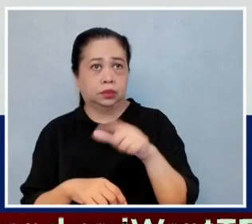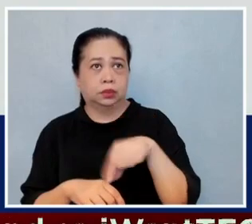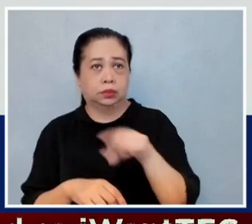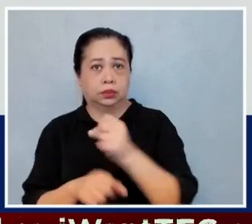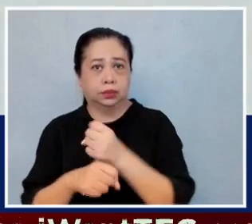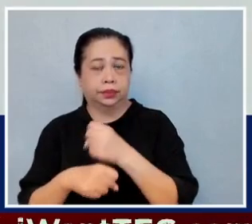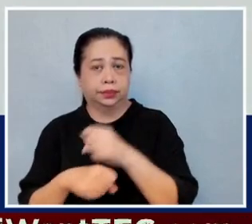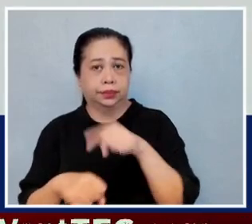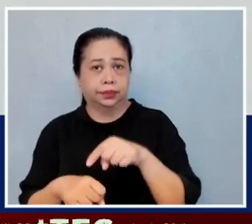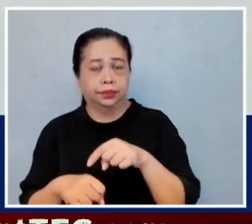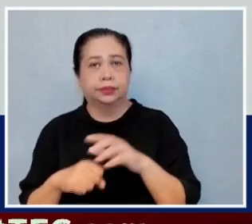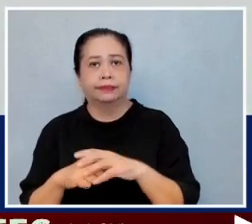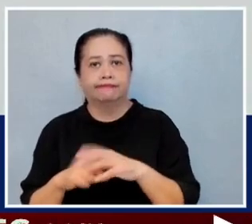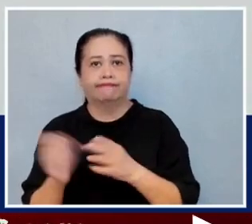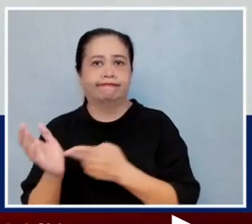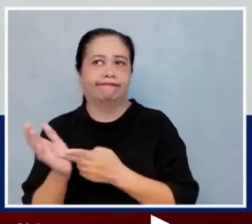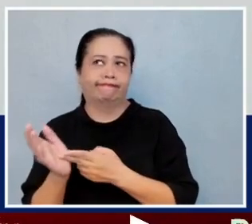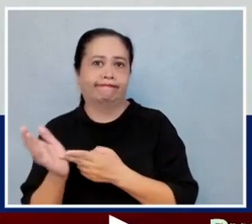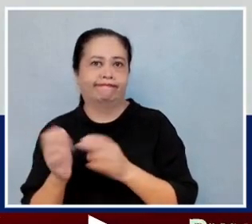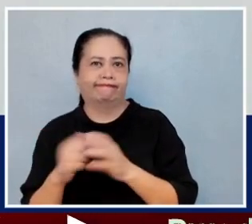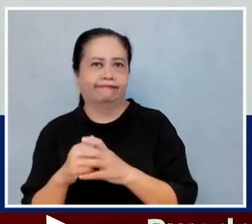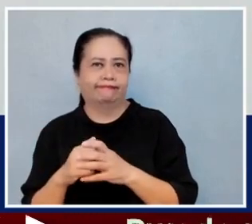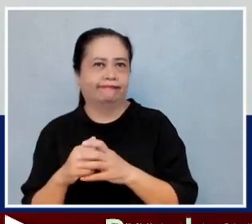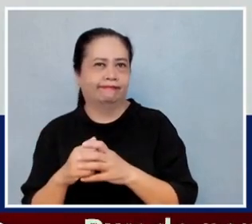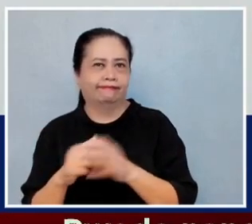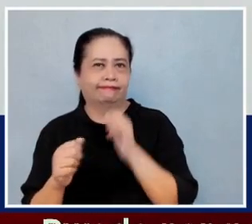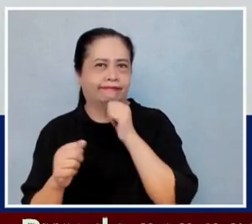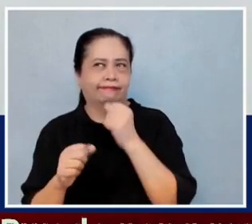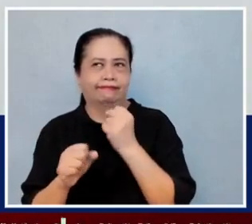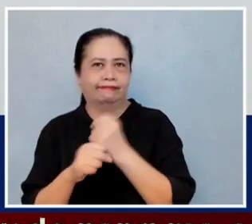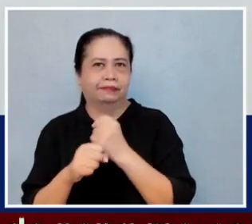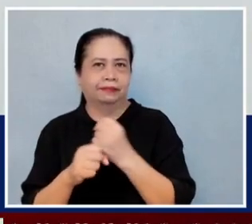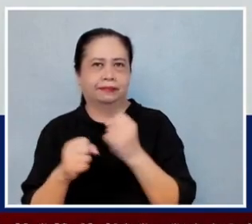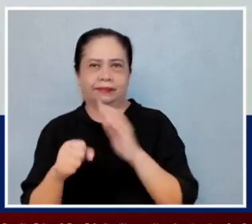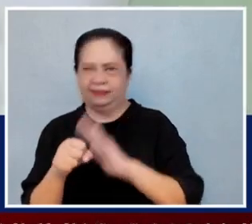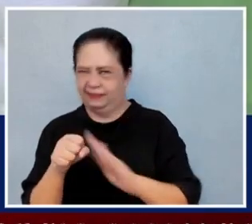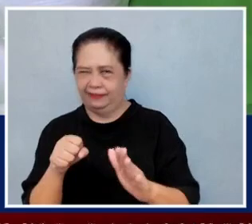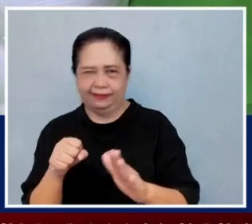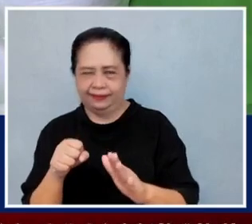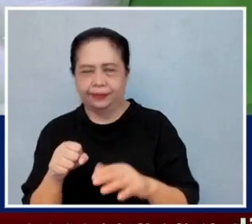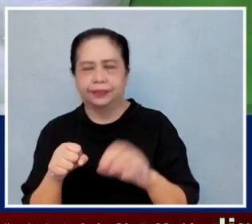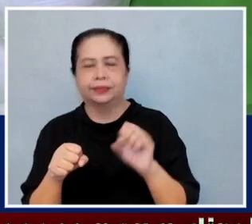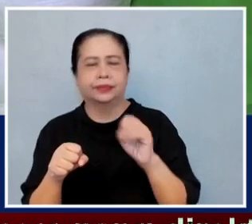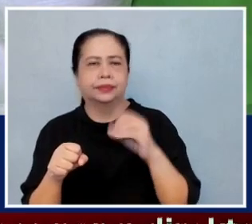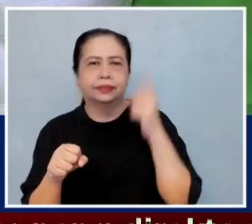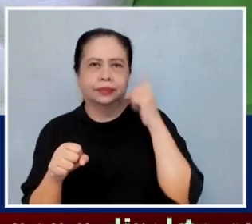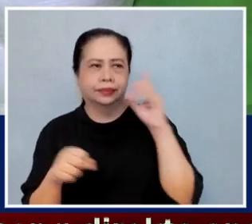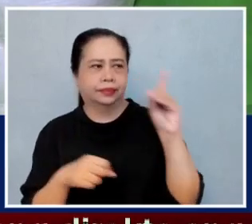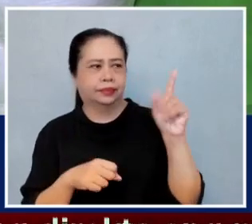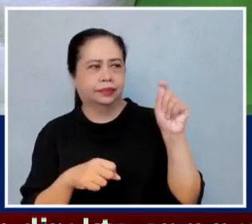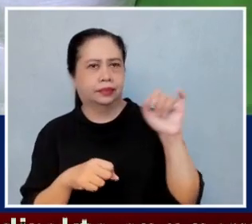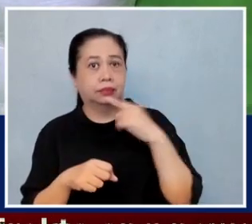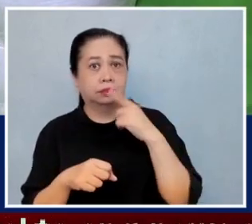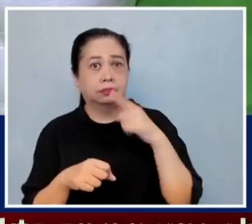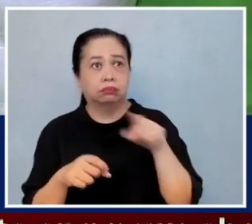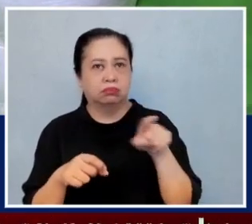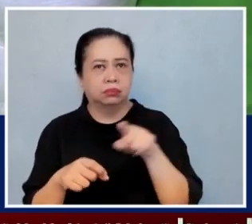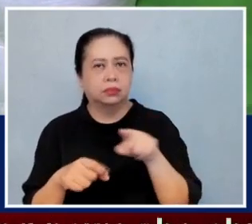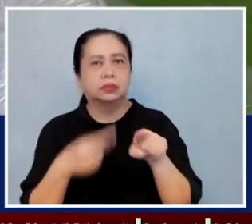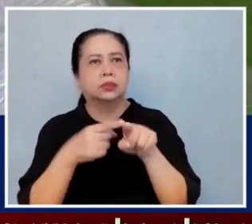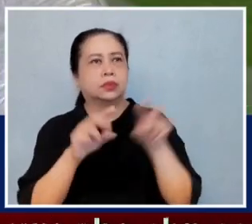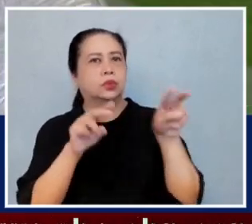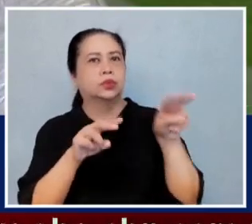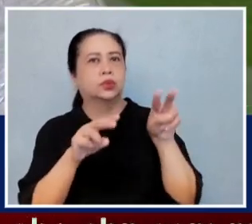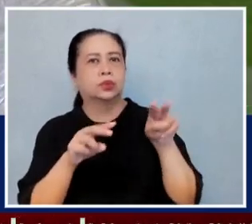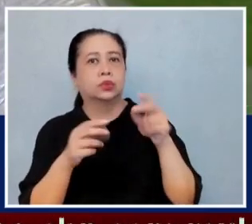concerned, admittedly, we have not produced enough. So I think where DTI is coming from is that they're looking at